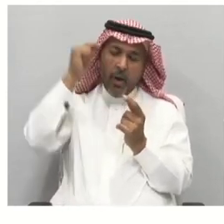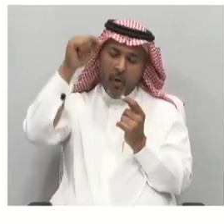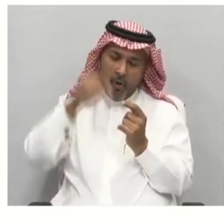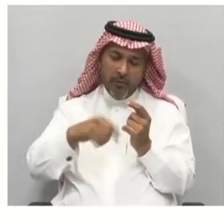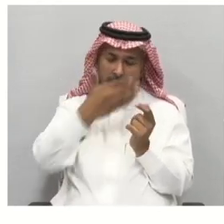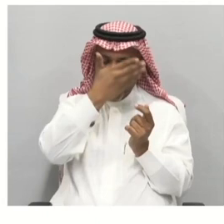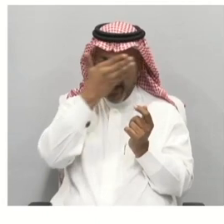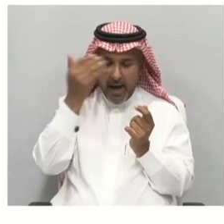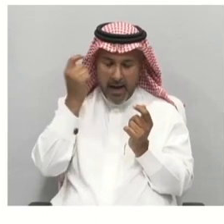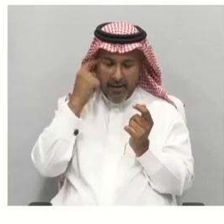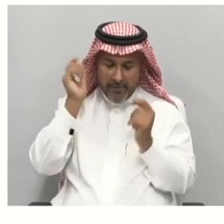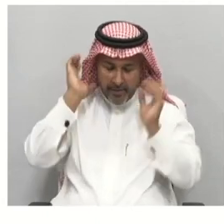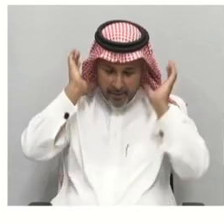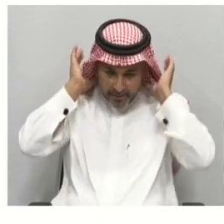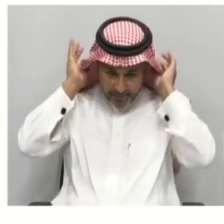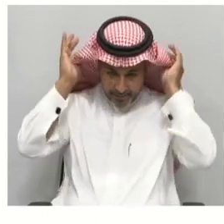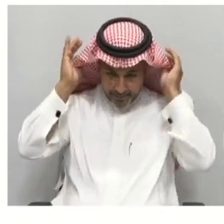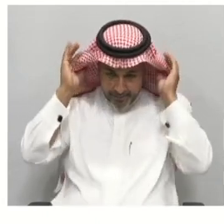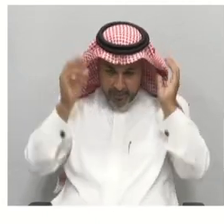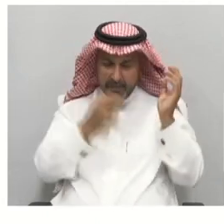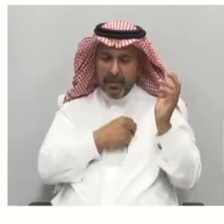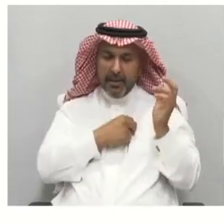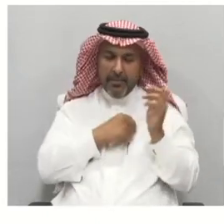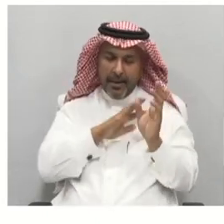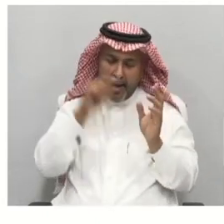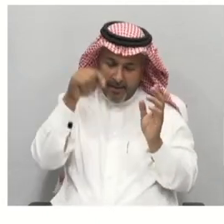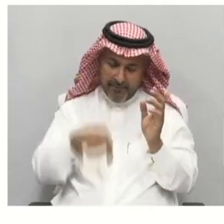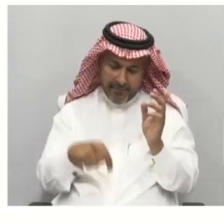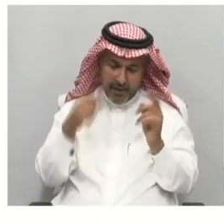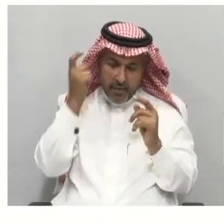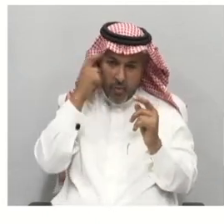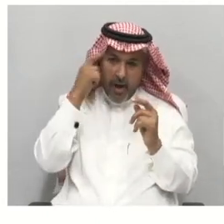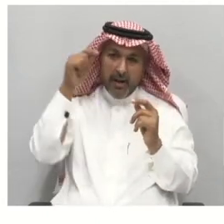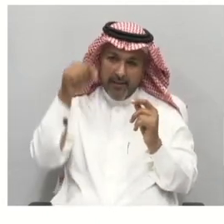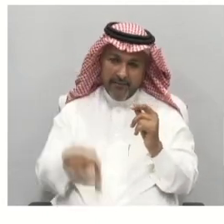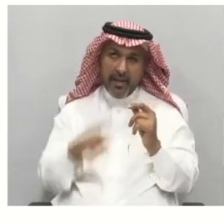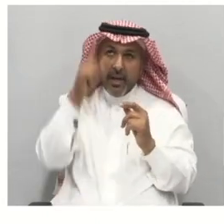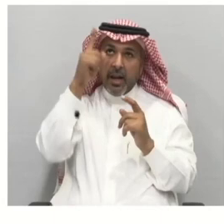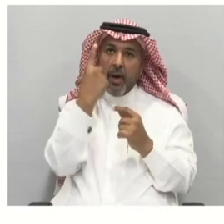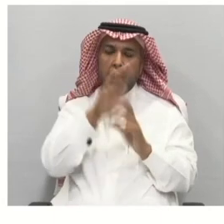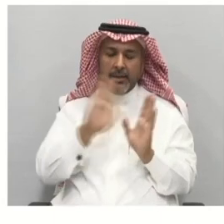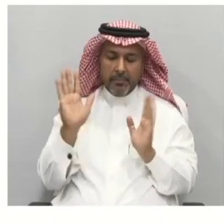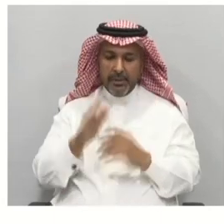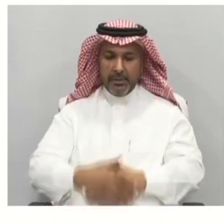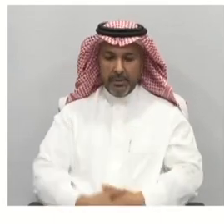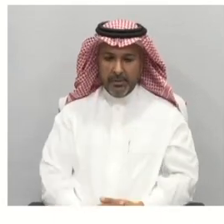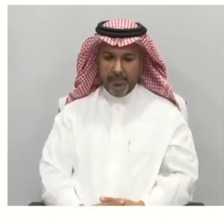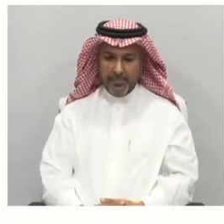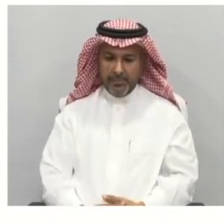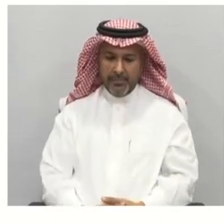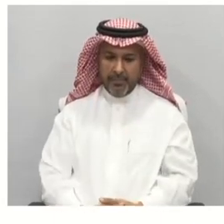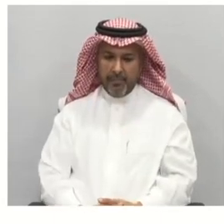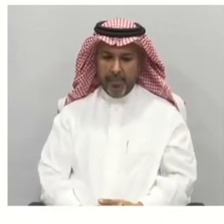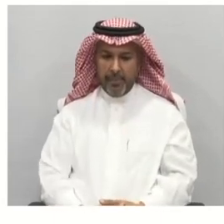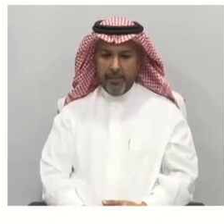فطريه عقليه فطريه عقليه وغيرها من الادله كذلك فلا نقول انها فطريه فقط ولا نقول